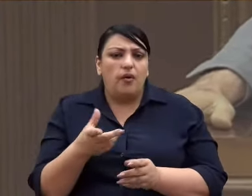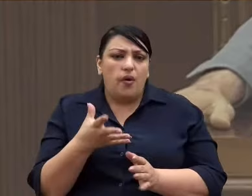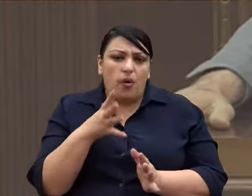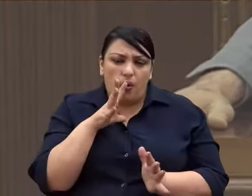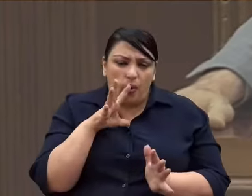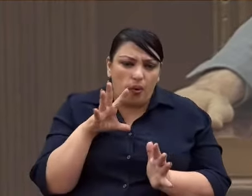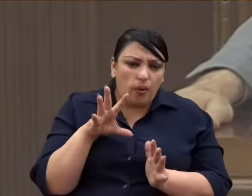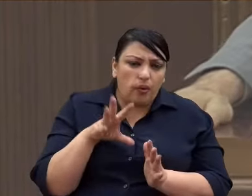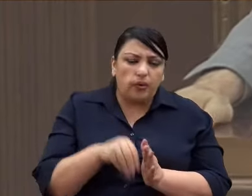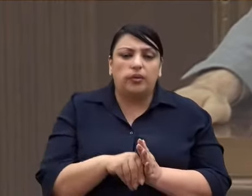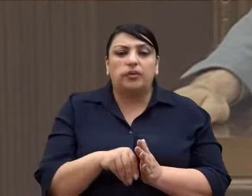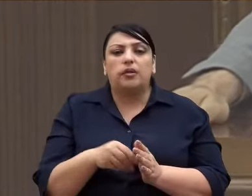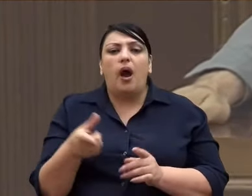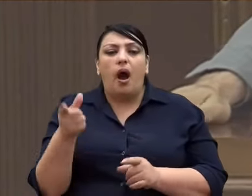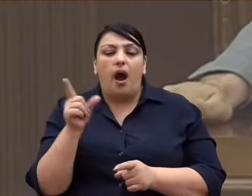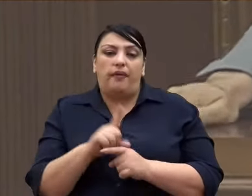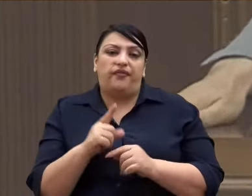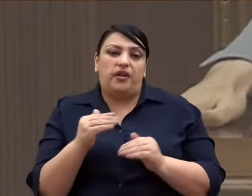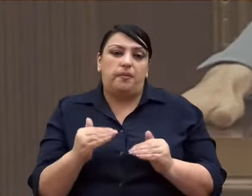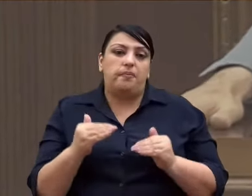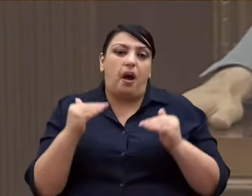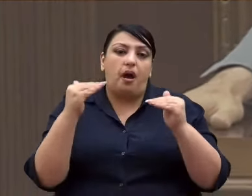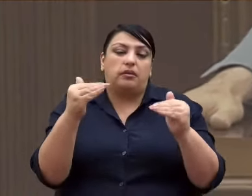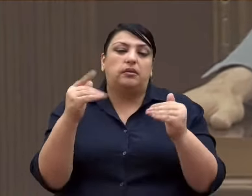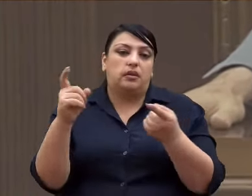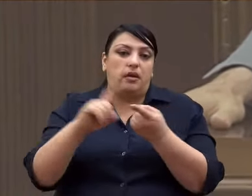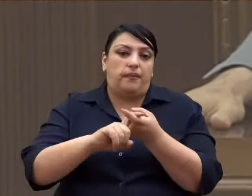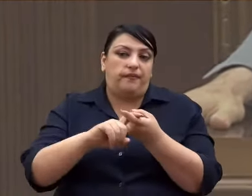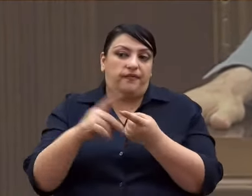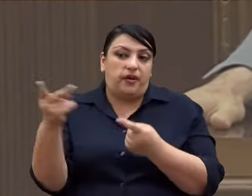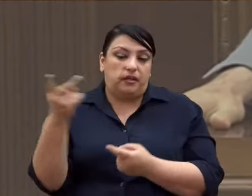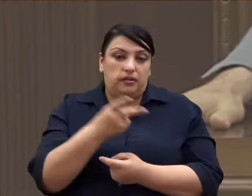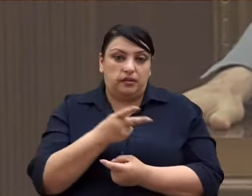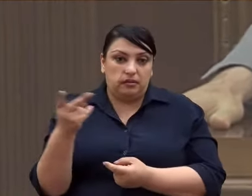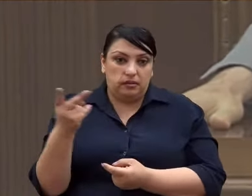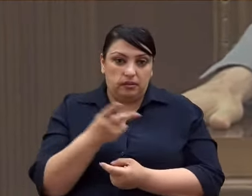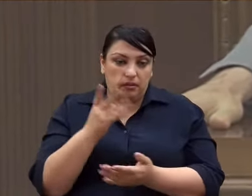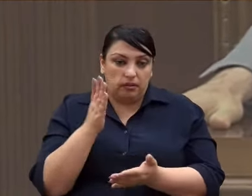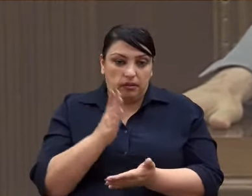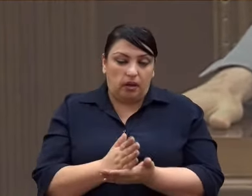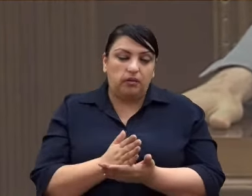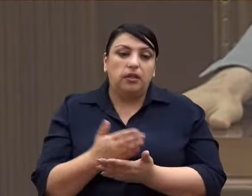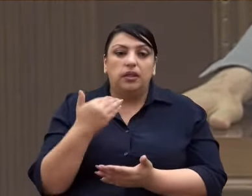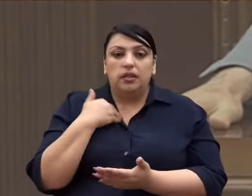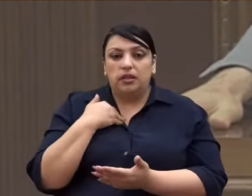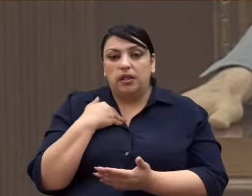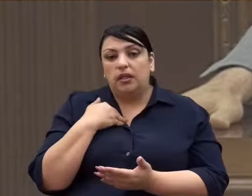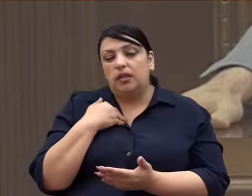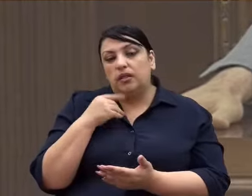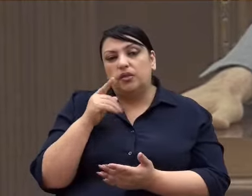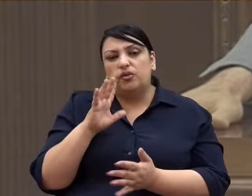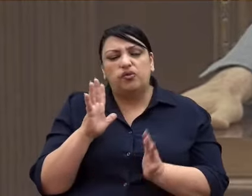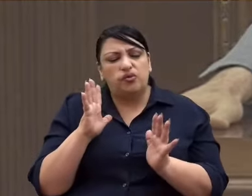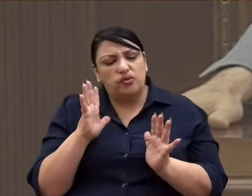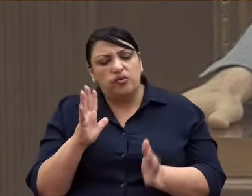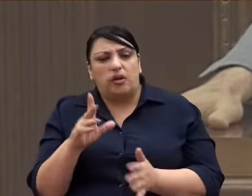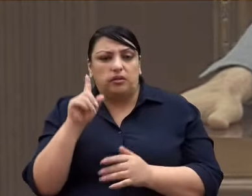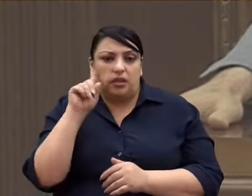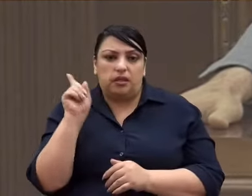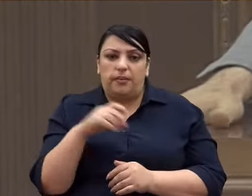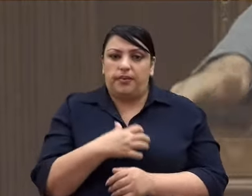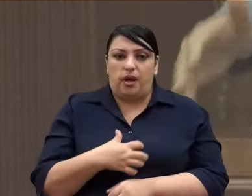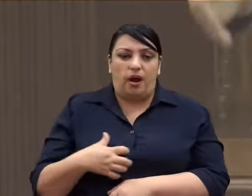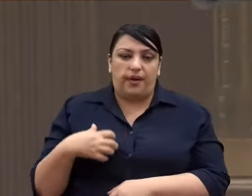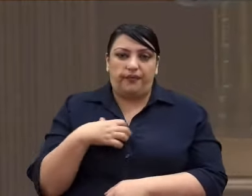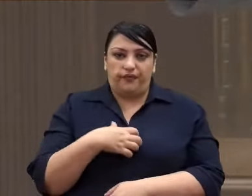և ինստիտուցիոնալ ավելի բարձր մակարդակի ենք տեղափոխել մեր հարաբերությունները, ու սա կարծում եմ չափազանց կարևոր է։ Սա պիտի